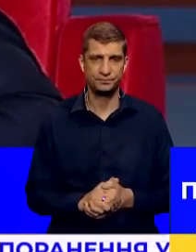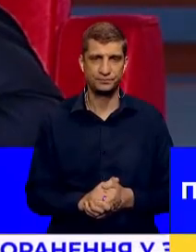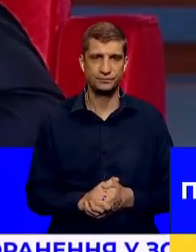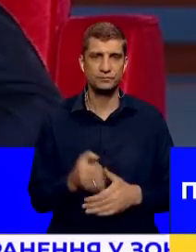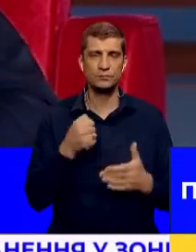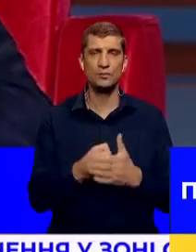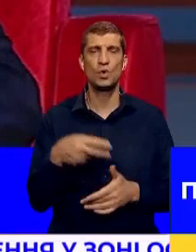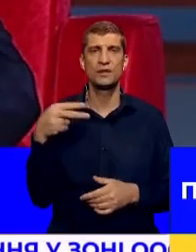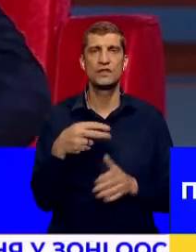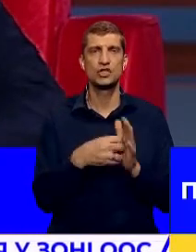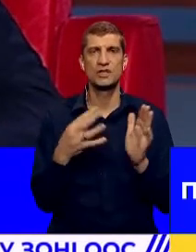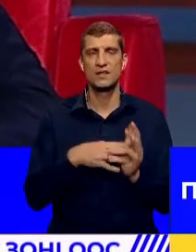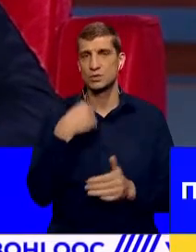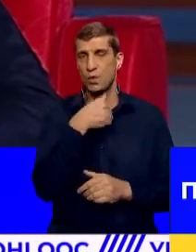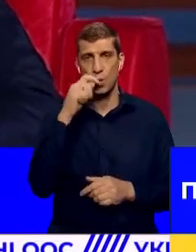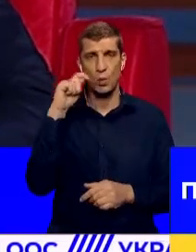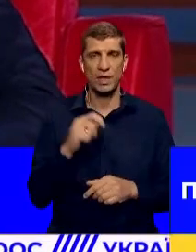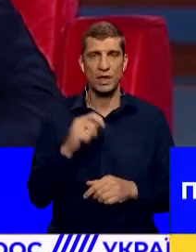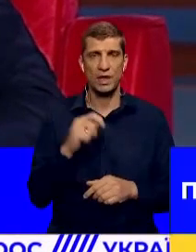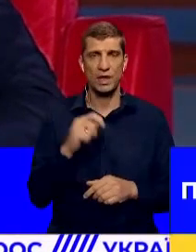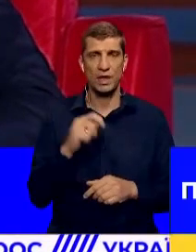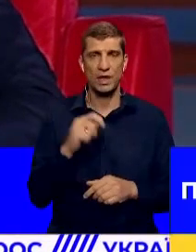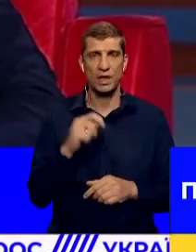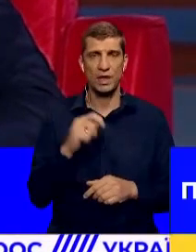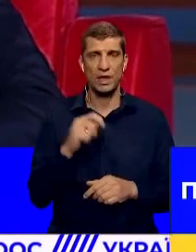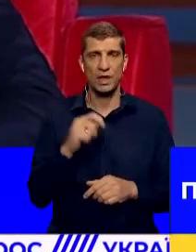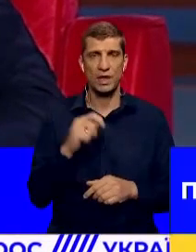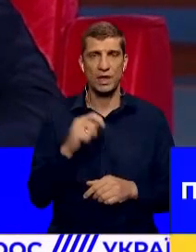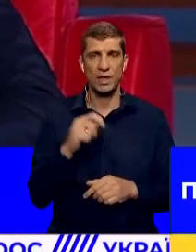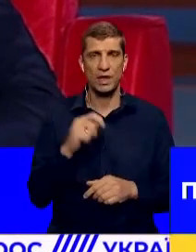До 2019 року Україна експортувала електро.